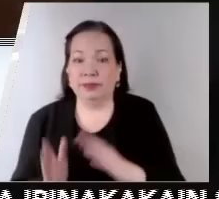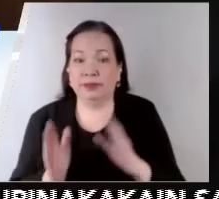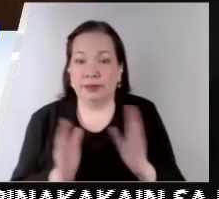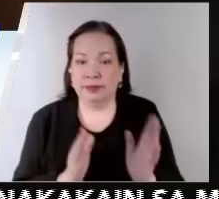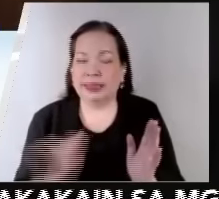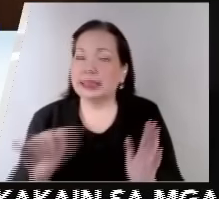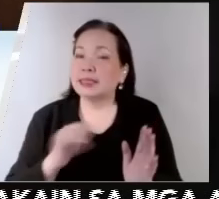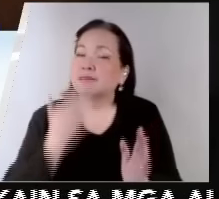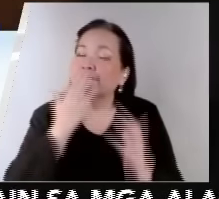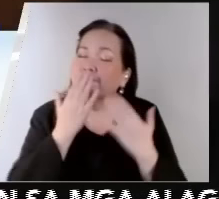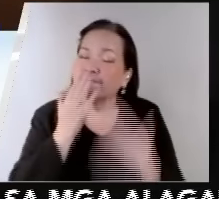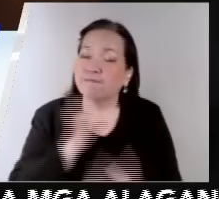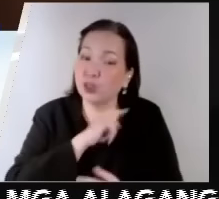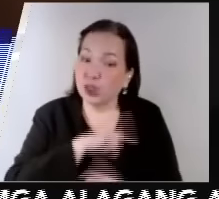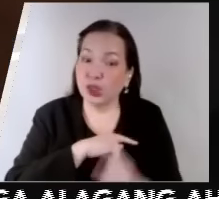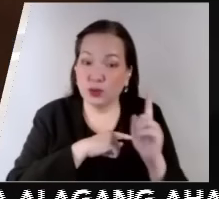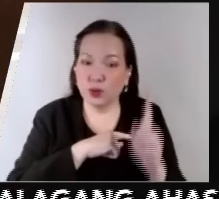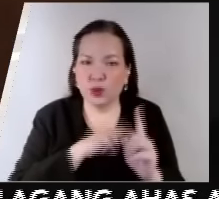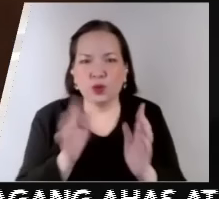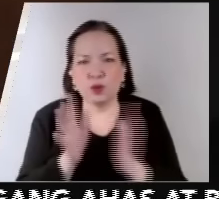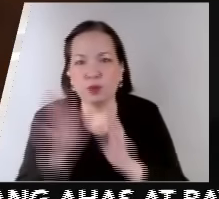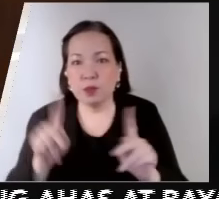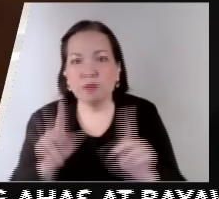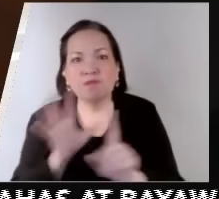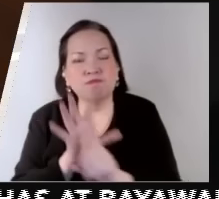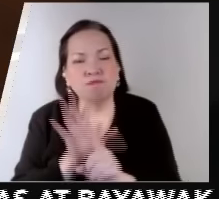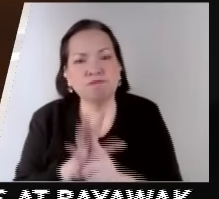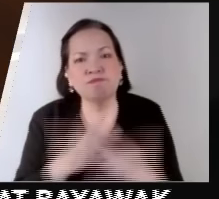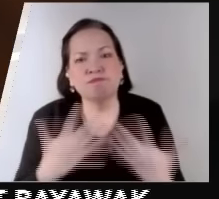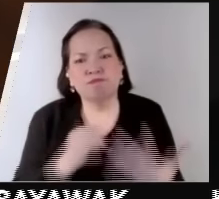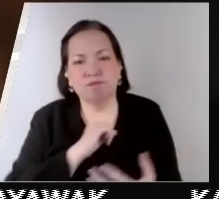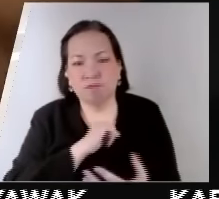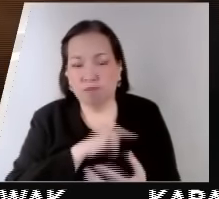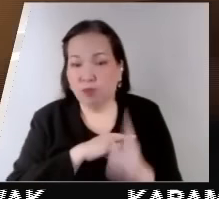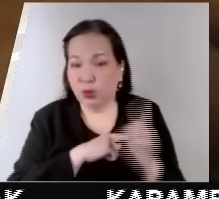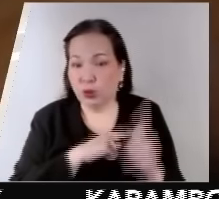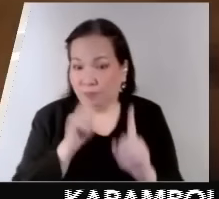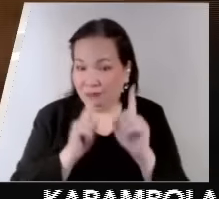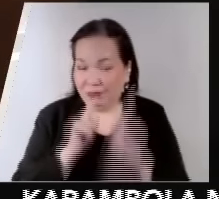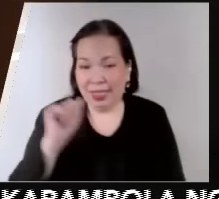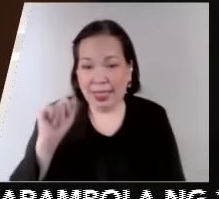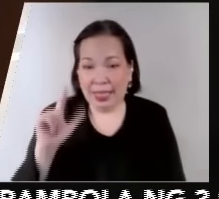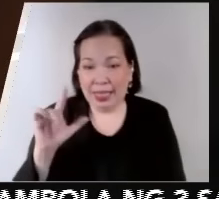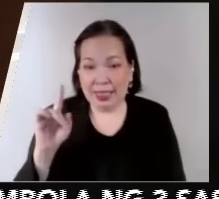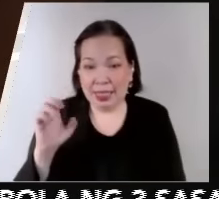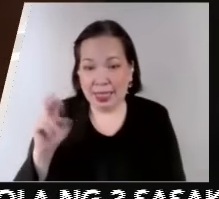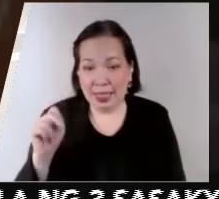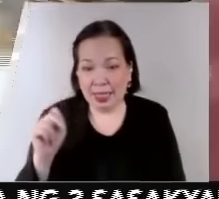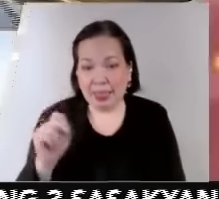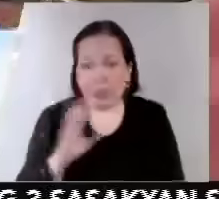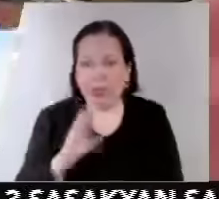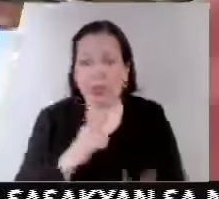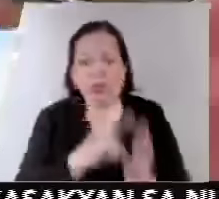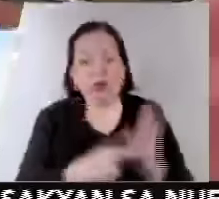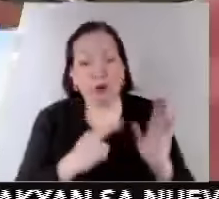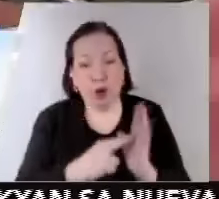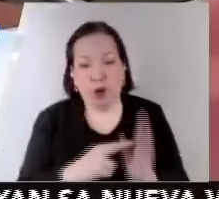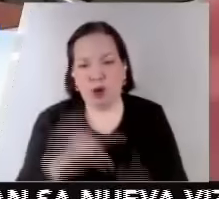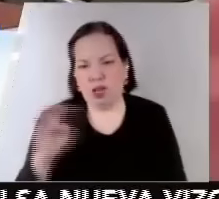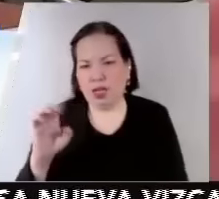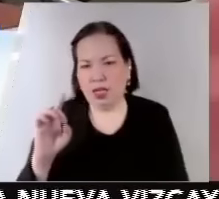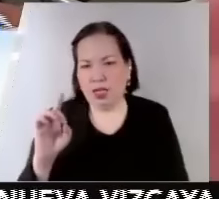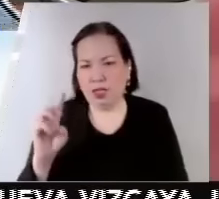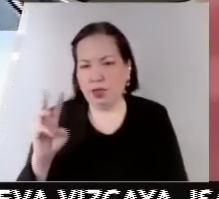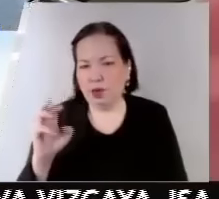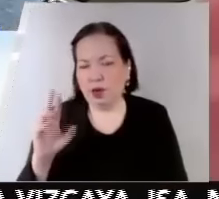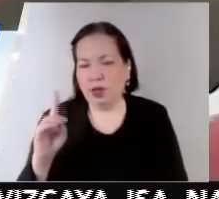na suporta ng manunood, si Alden Richards na gumaganap sa karakter ni Eduardo. Nagpapasalamat po kami sa